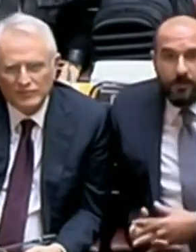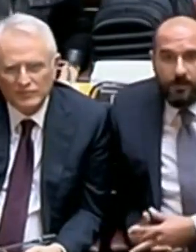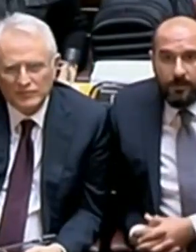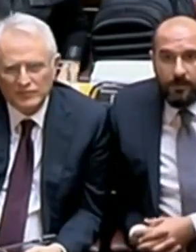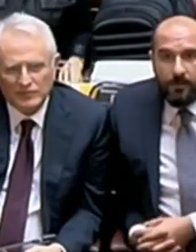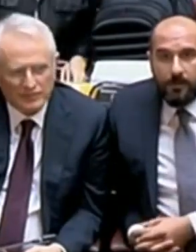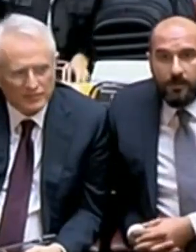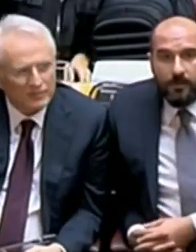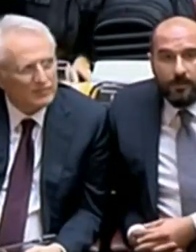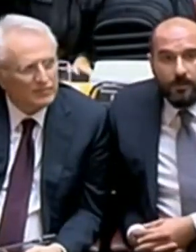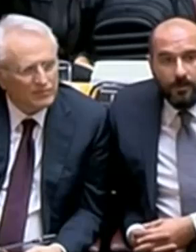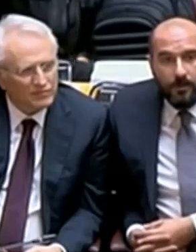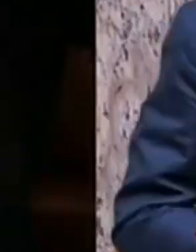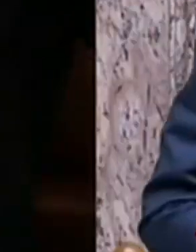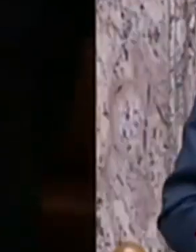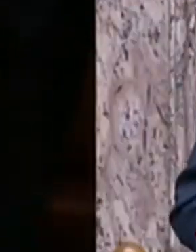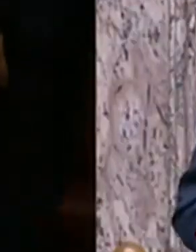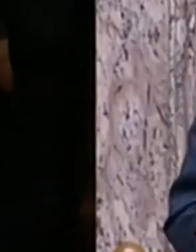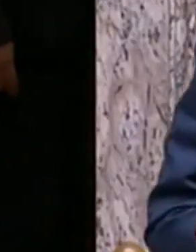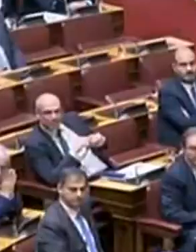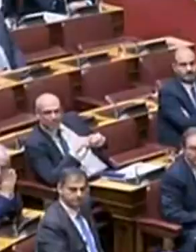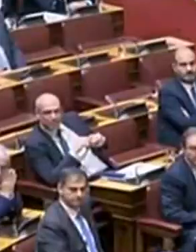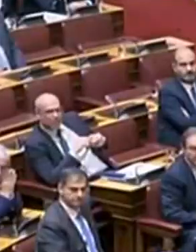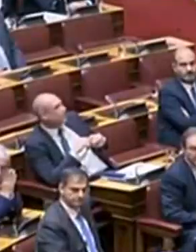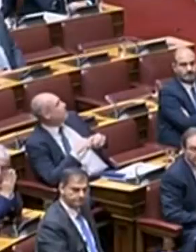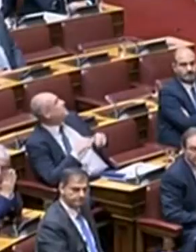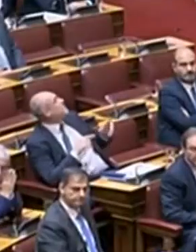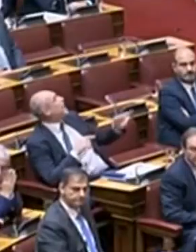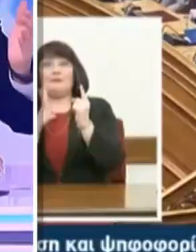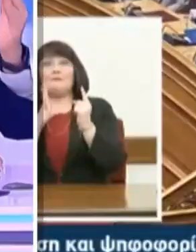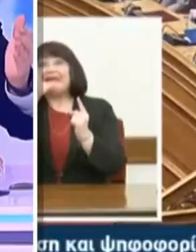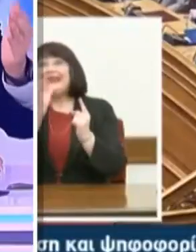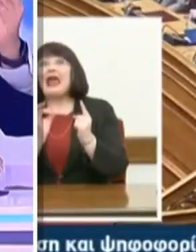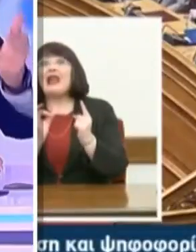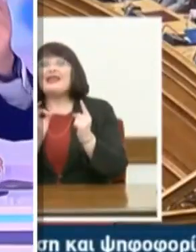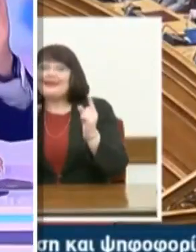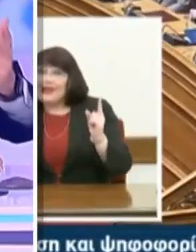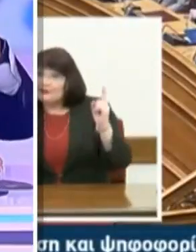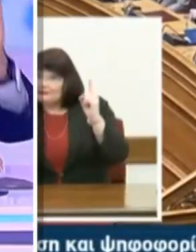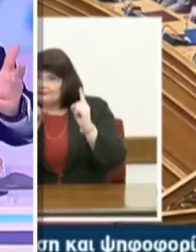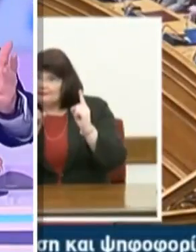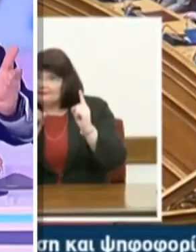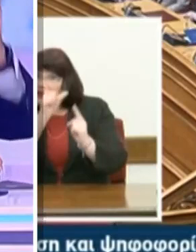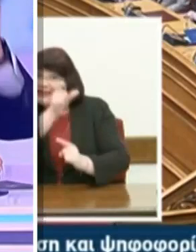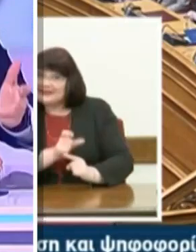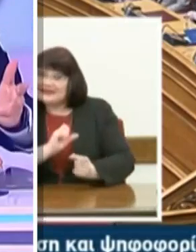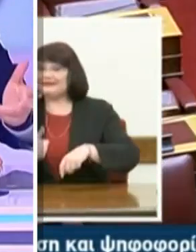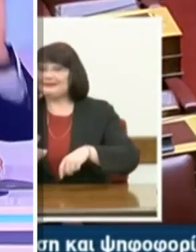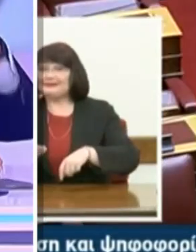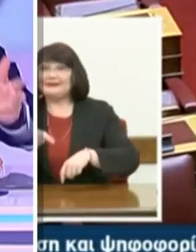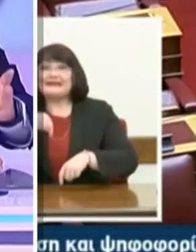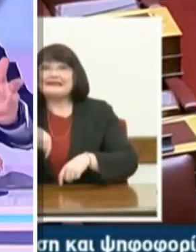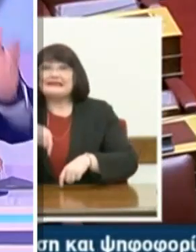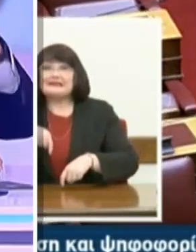ψηφοφορίες νομοσχεδίων, καταγγέλλοντας εκτροπή. Επιλογή την οποία στυλιτεύει η κυβέρνηση. Όταν λοιπόν σε τρεις κοινοβουλευτικές διαδικασίες